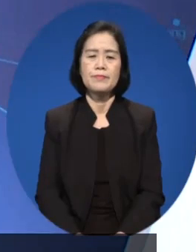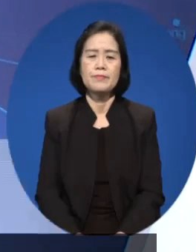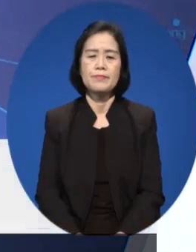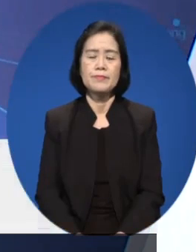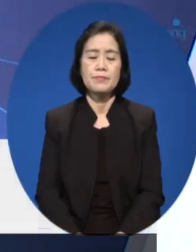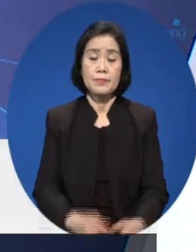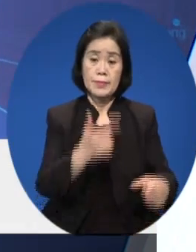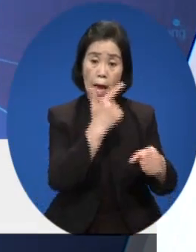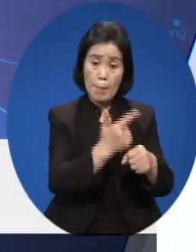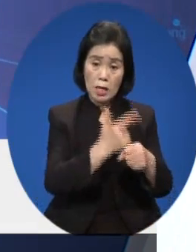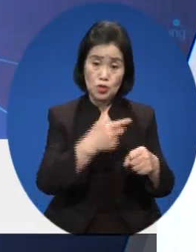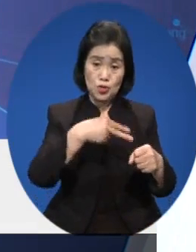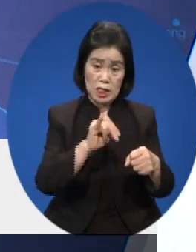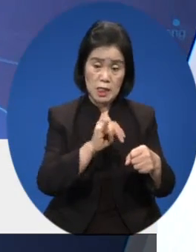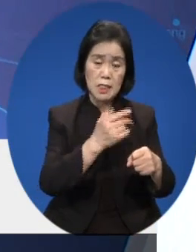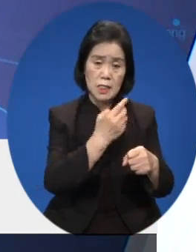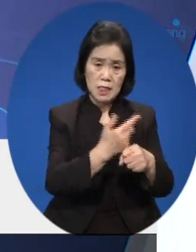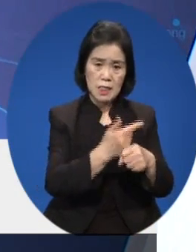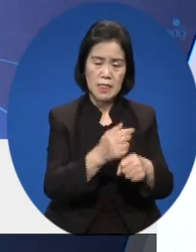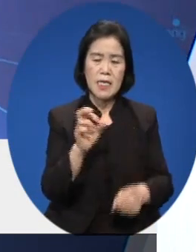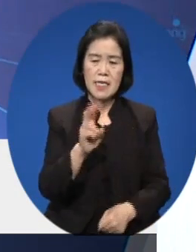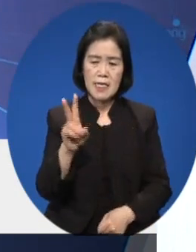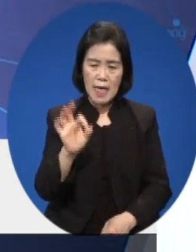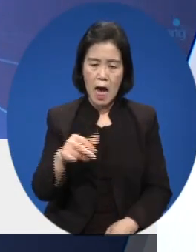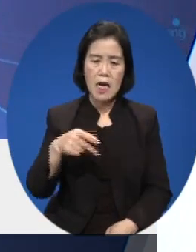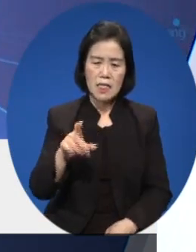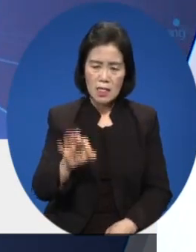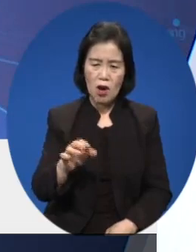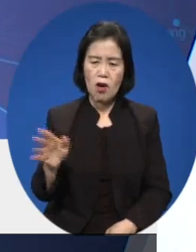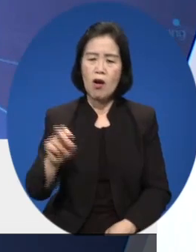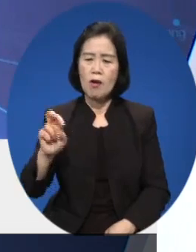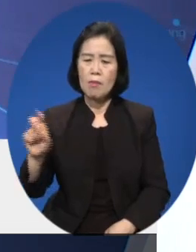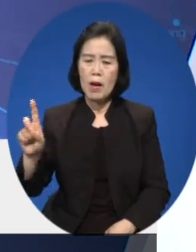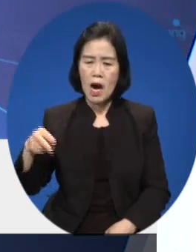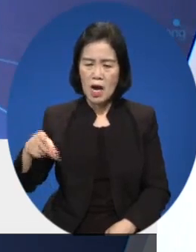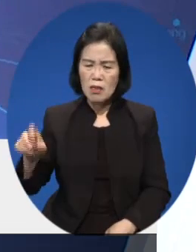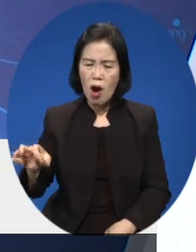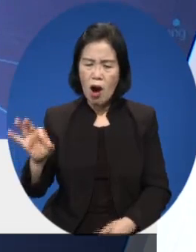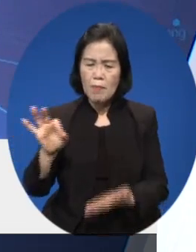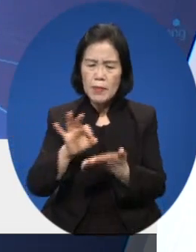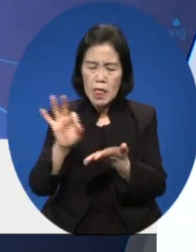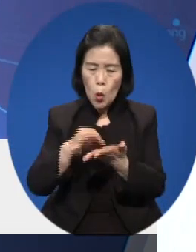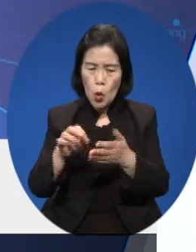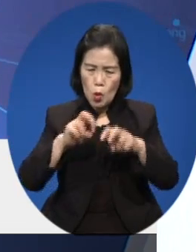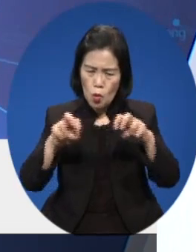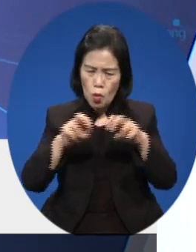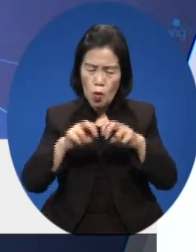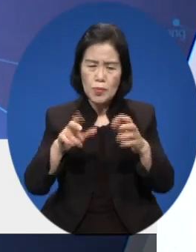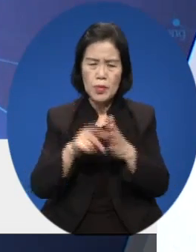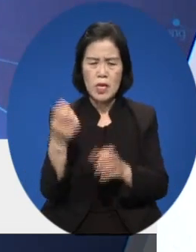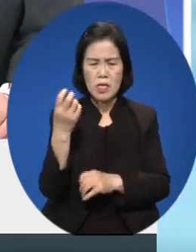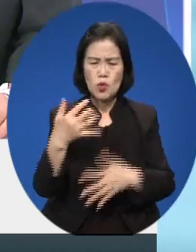4 남양주시 에서는 양 정액과 마성 마서 구간의 비용 편익 분석할 때 기존의